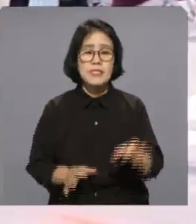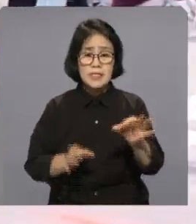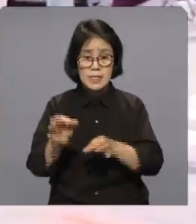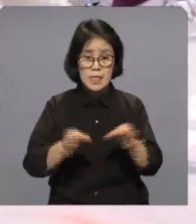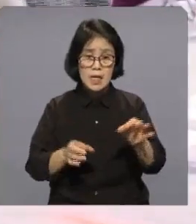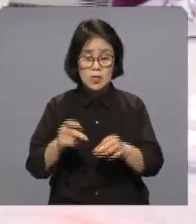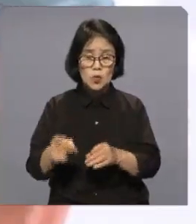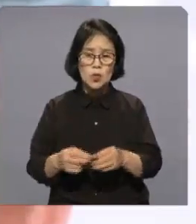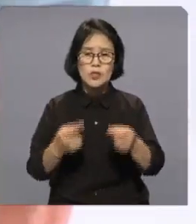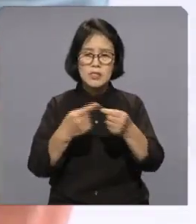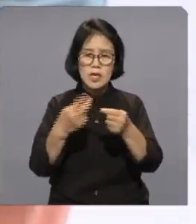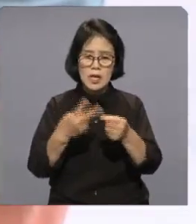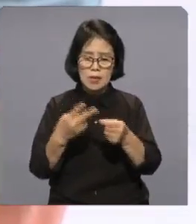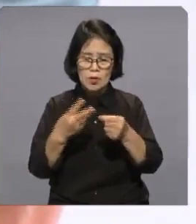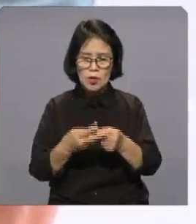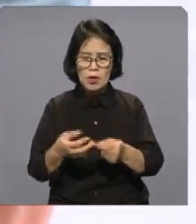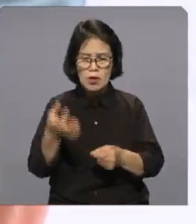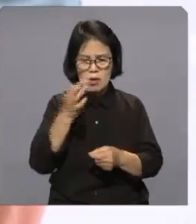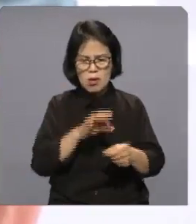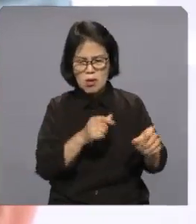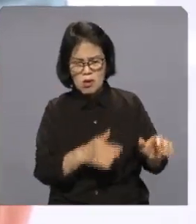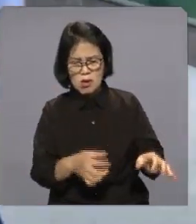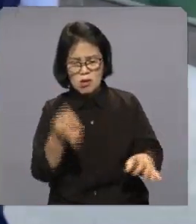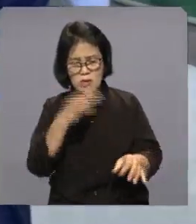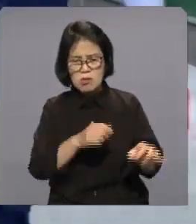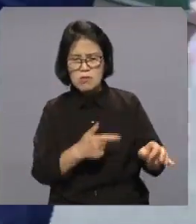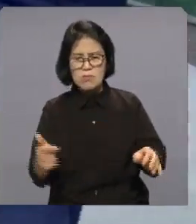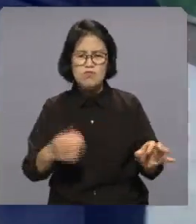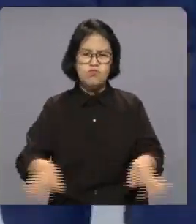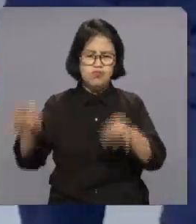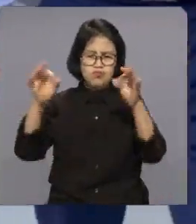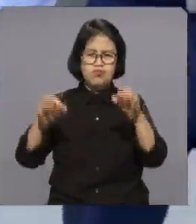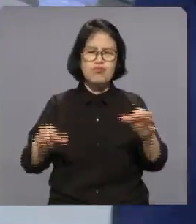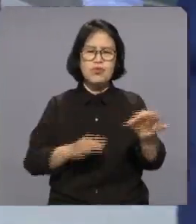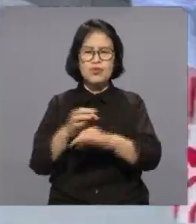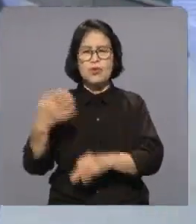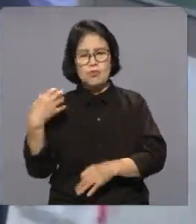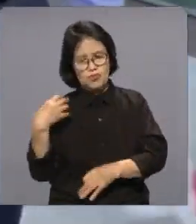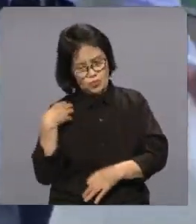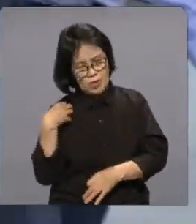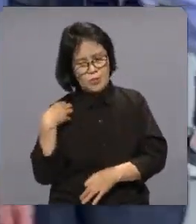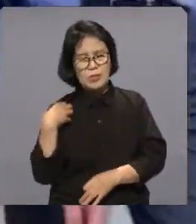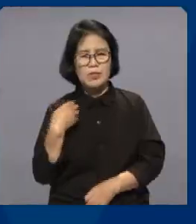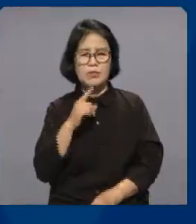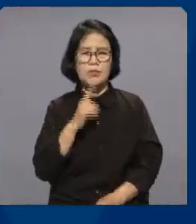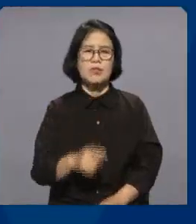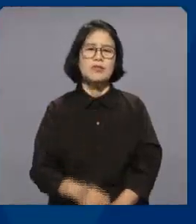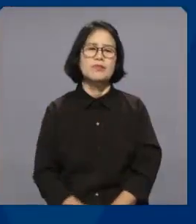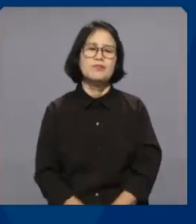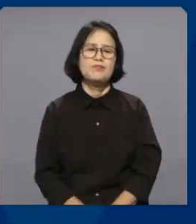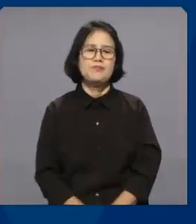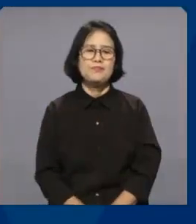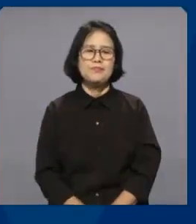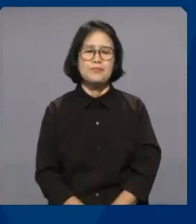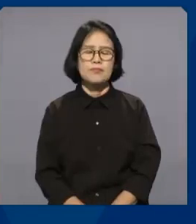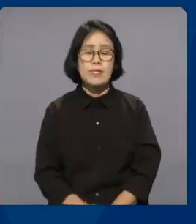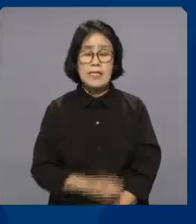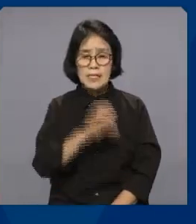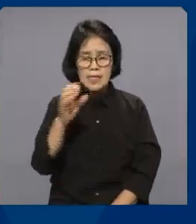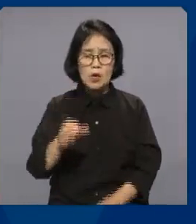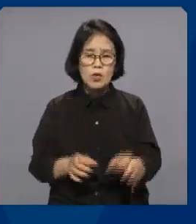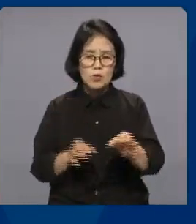세 번에 걸친 자이언트 스텝 은 경제에 부담 이라는 관측이 우세했다 씁니다 시카고 상품 거래소